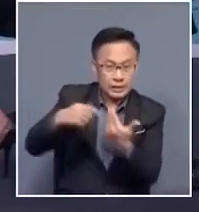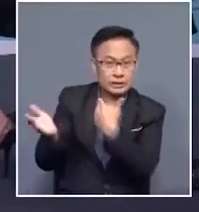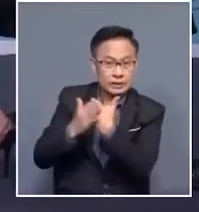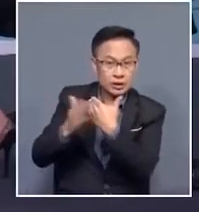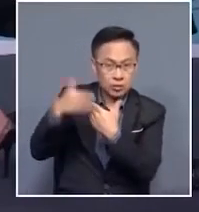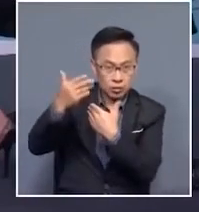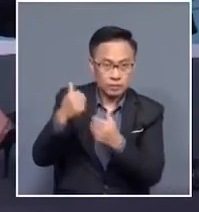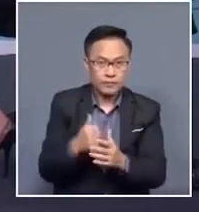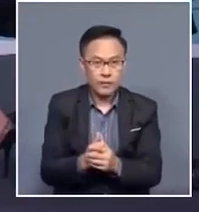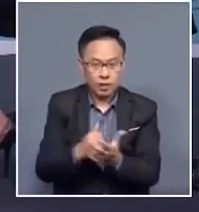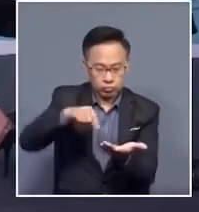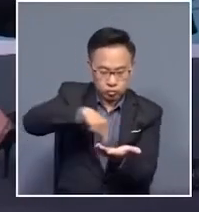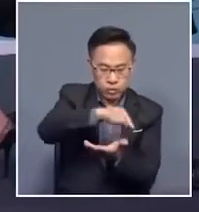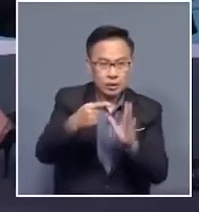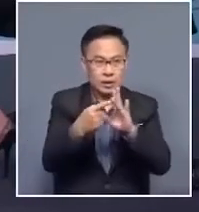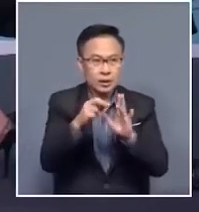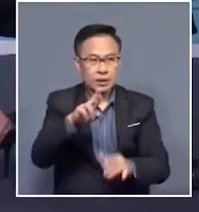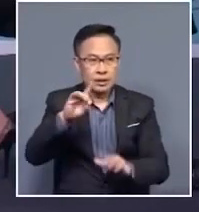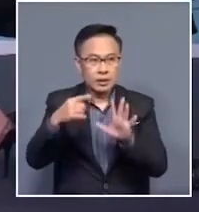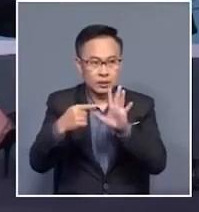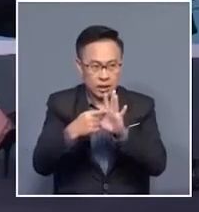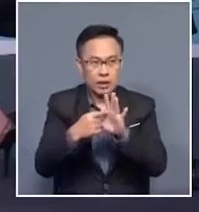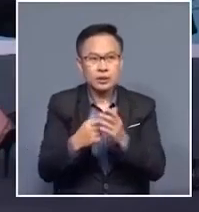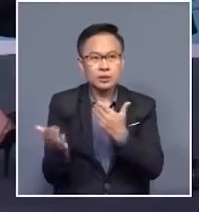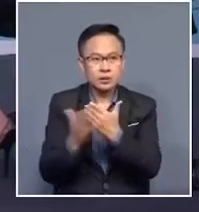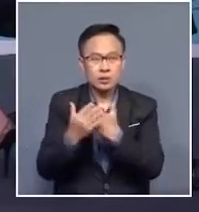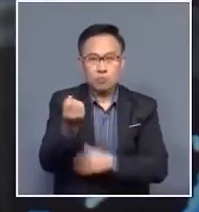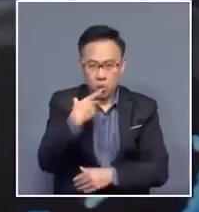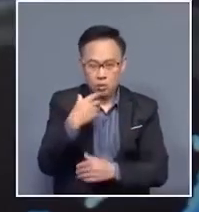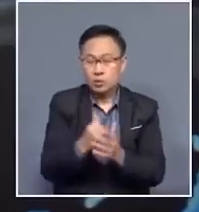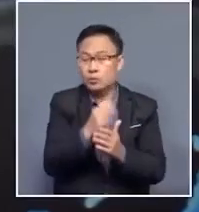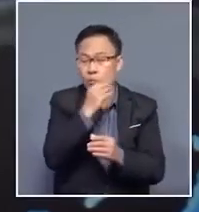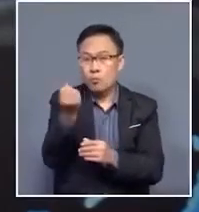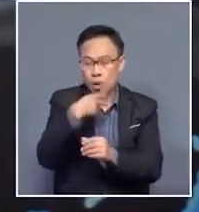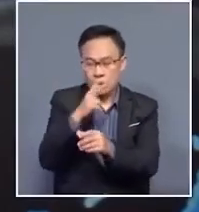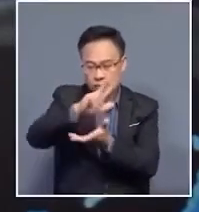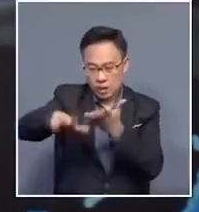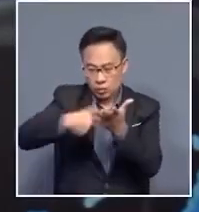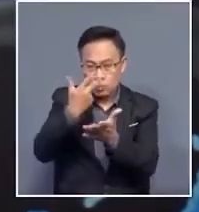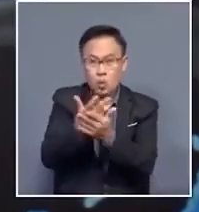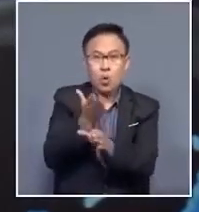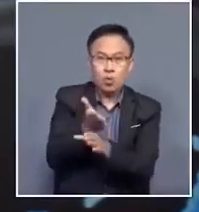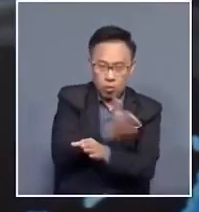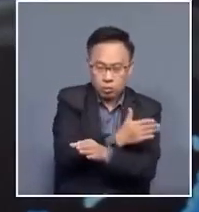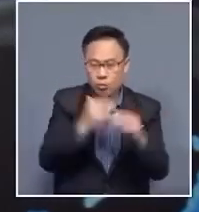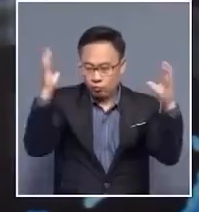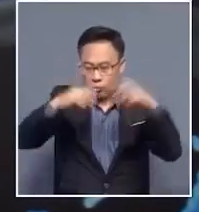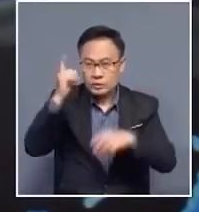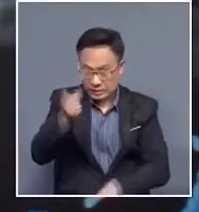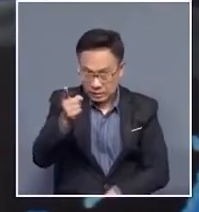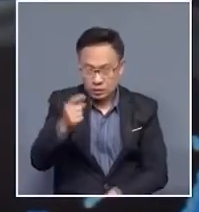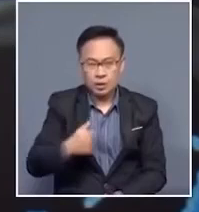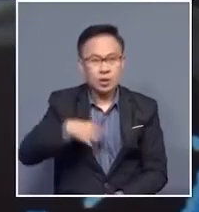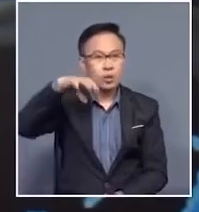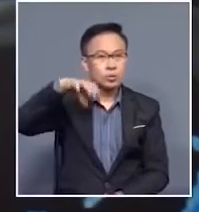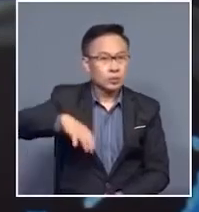ของกทมนี่จะแม่นพอผมมาเกือบ 100% เลยนะครับบอกอีก3ชั่วโมงฝนตกประมาณเท่าไหร่เนี่ยจะไปเป็นงั้นจริง ๆมาเป๊ะจริงค่ะ หน่วยทหารเรา